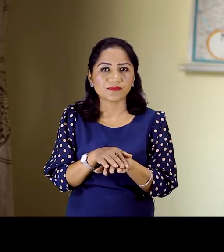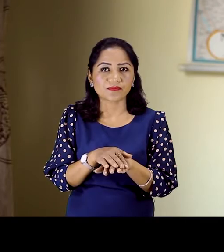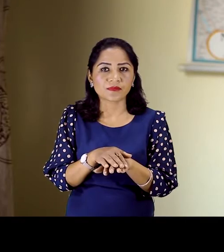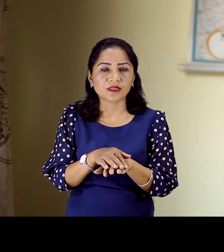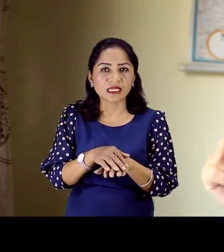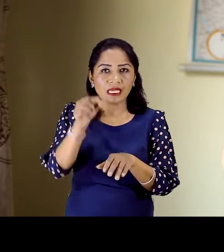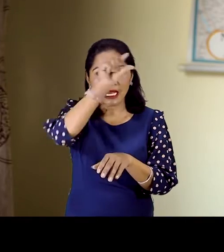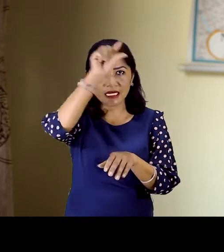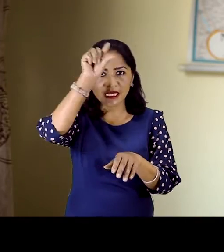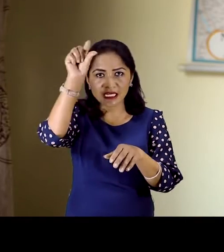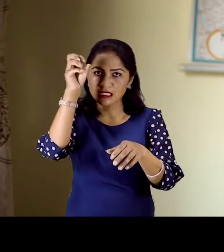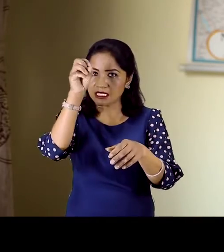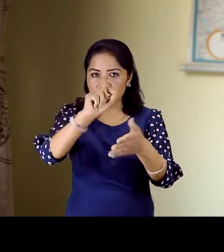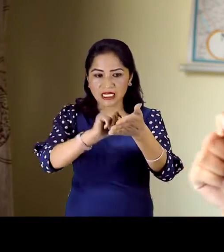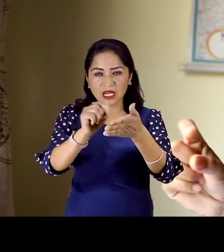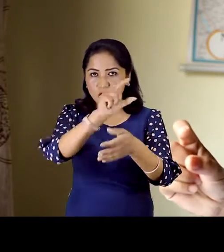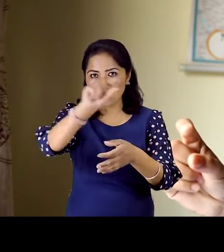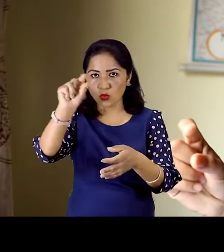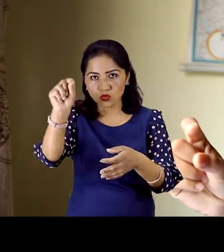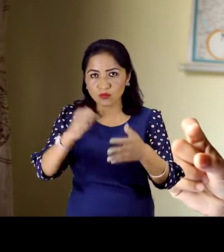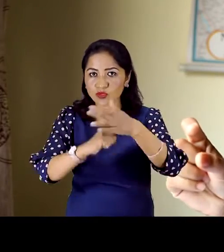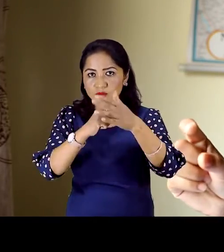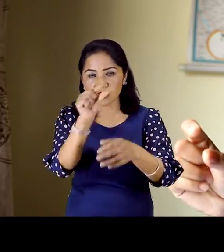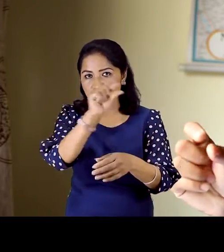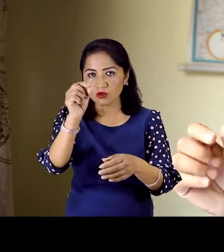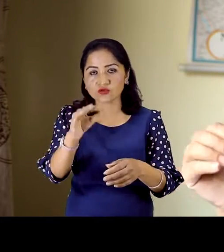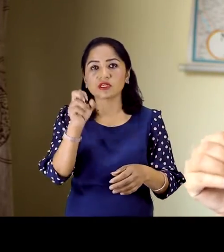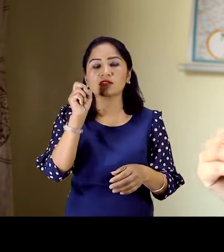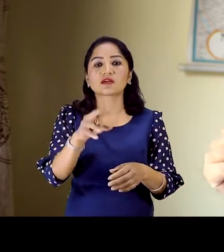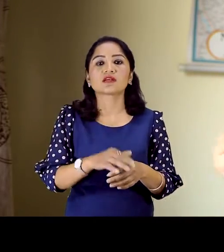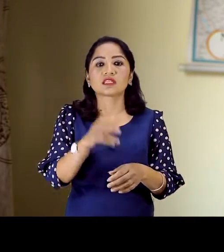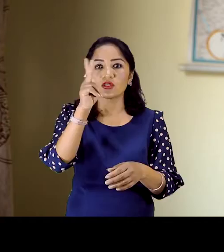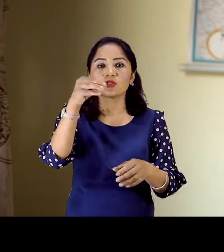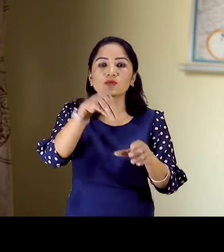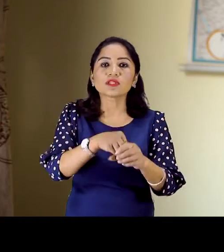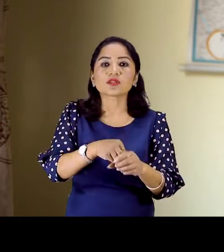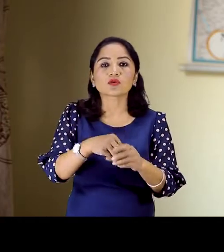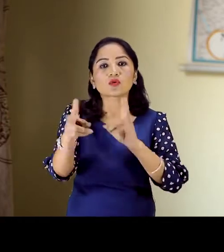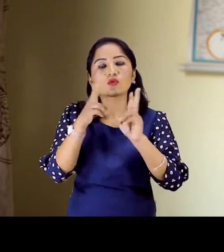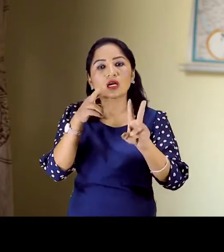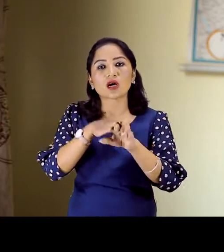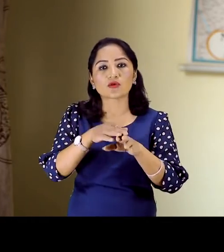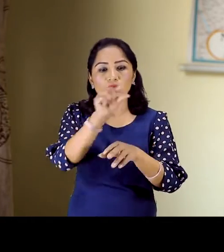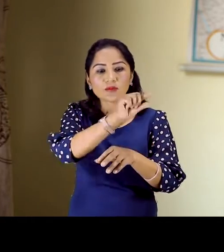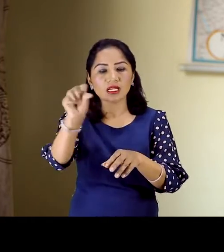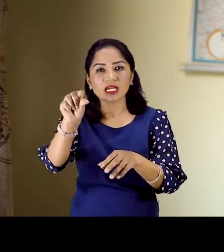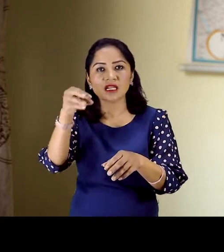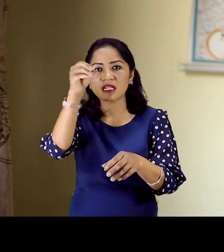हेडरे नारो चाहे दी रहा होले ह। तर तर वीटा पुला